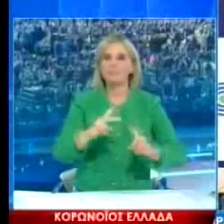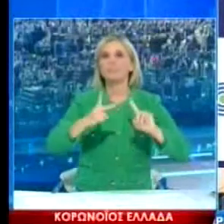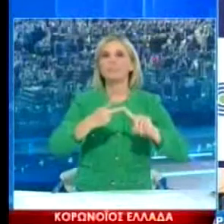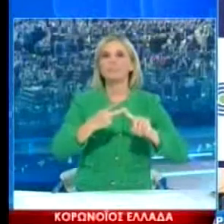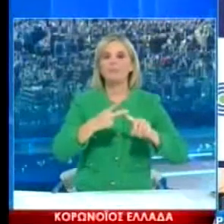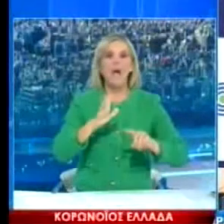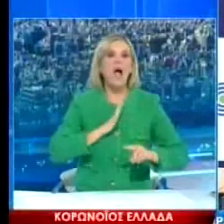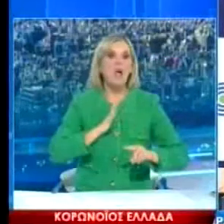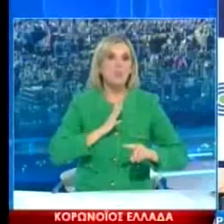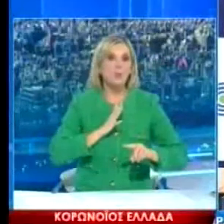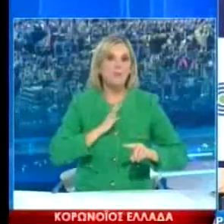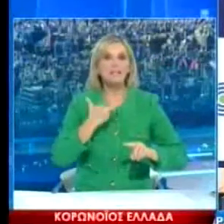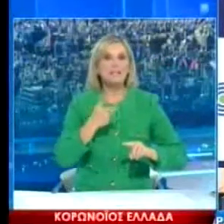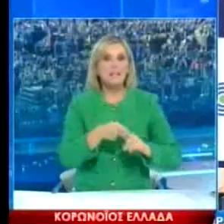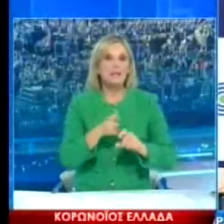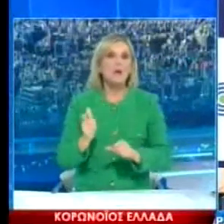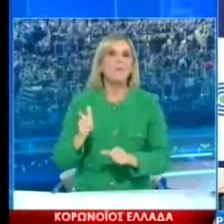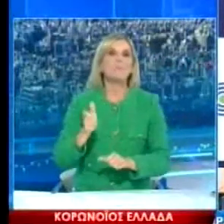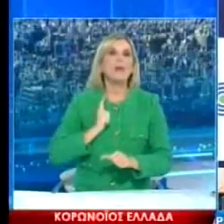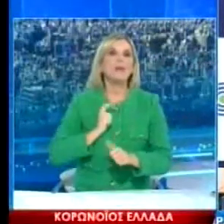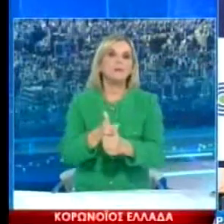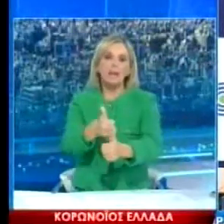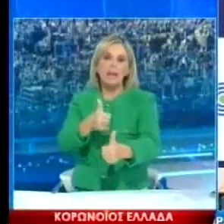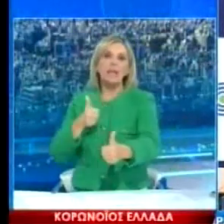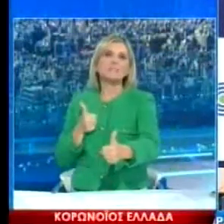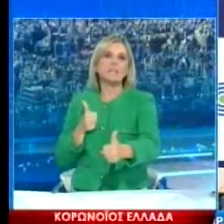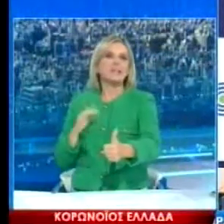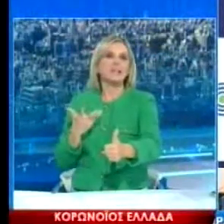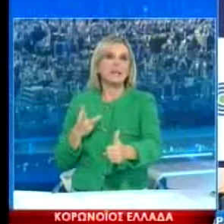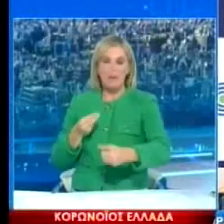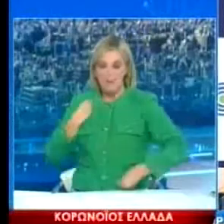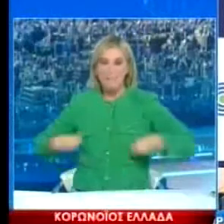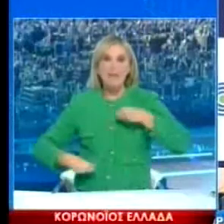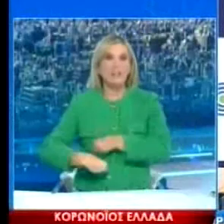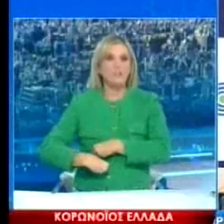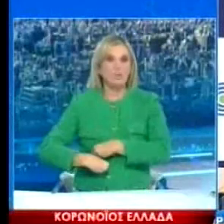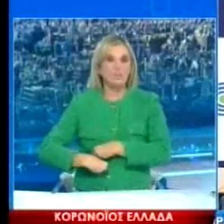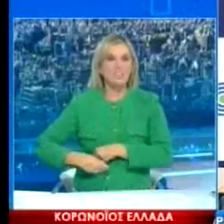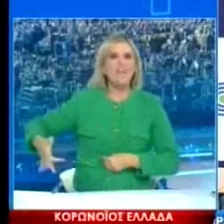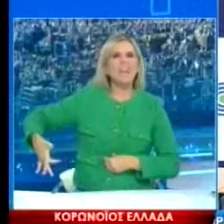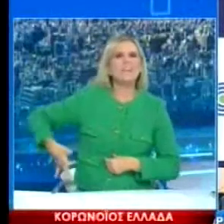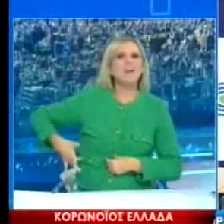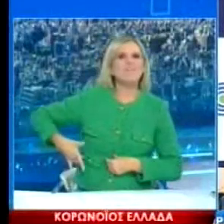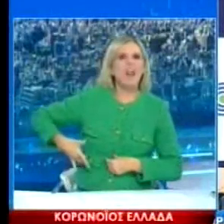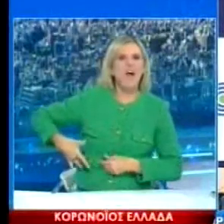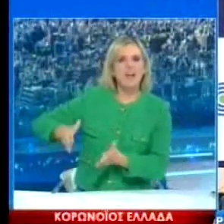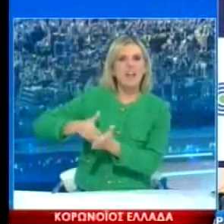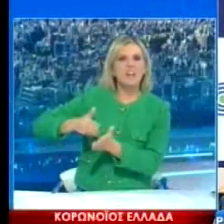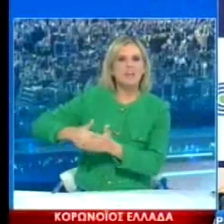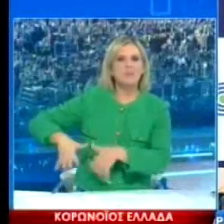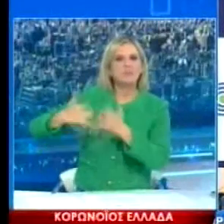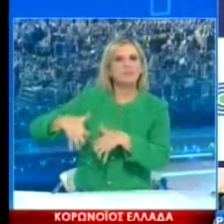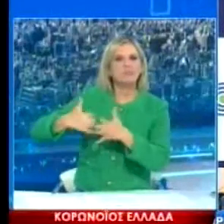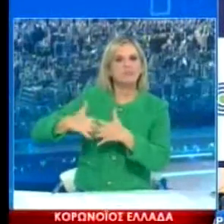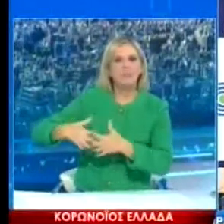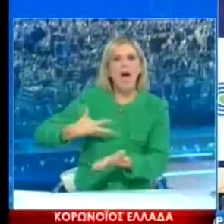λίστα αναμονής για μεταμόσχευση, άτομα με νεφρική ανεπάρκεια που υποβάλλονται σε αιμοκάθαρση